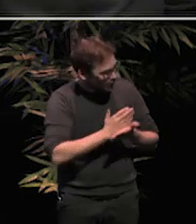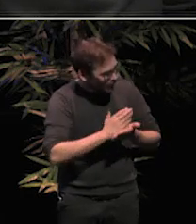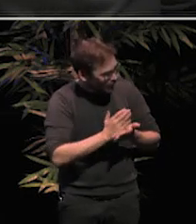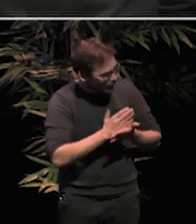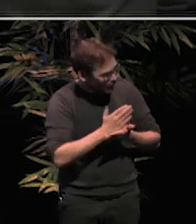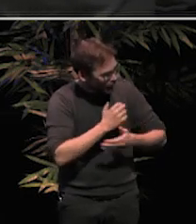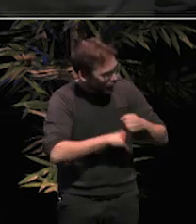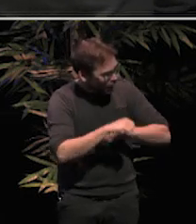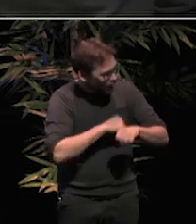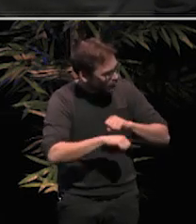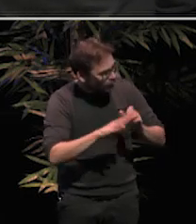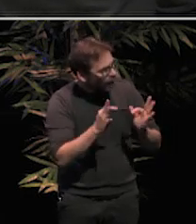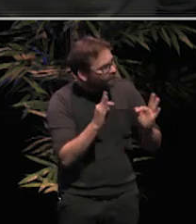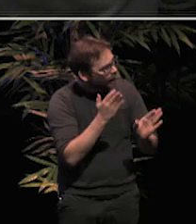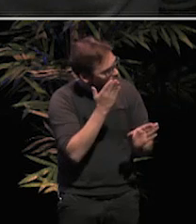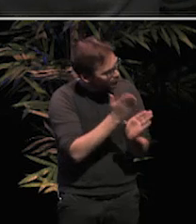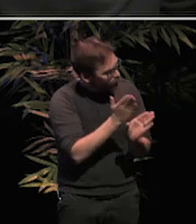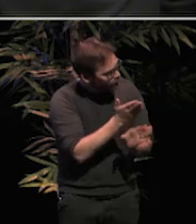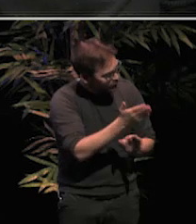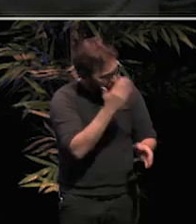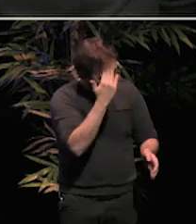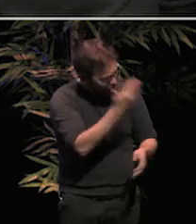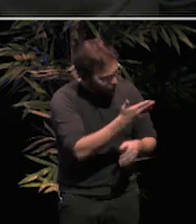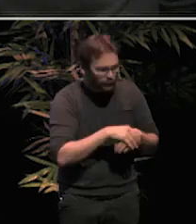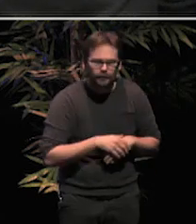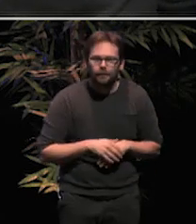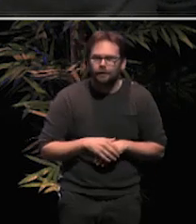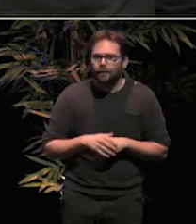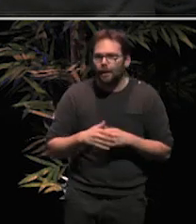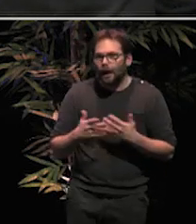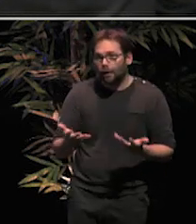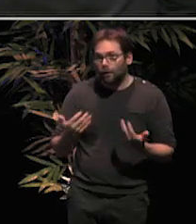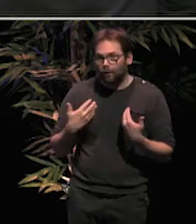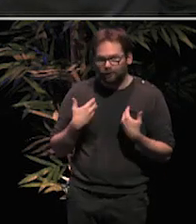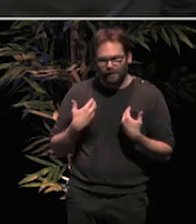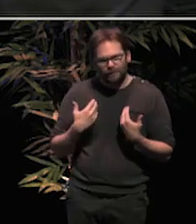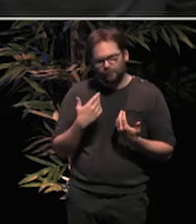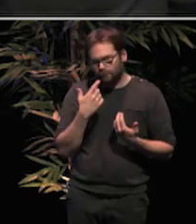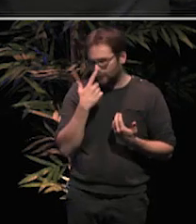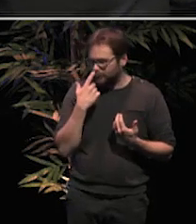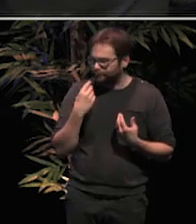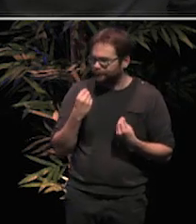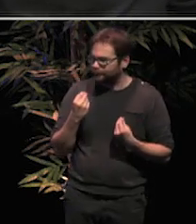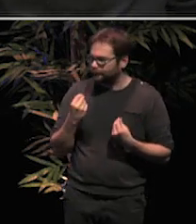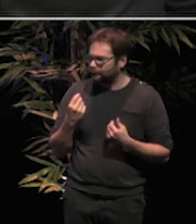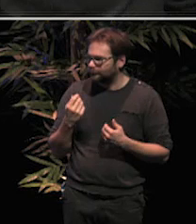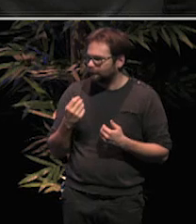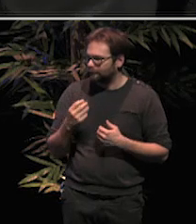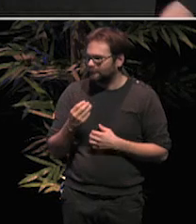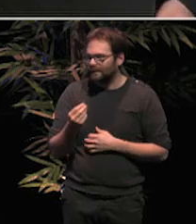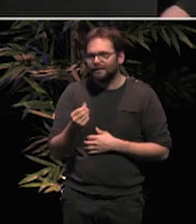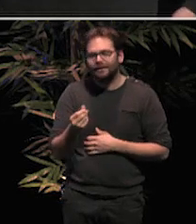préparation au niveau psychologique, mental? Alors en fait, je suis assez, on va